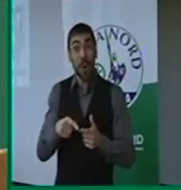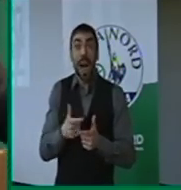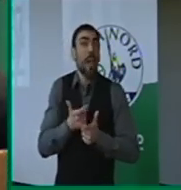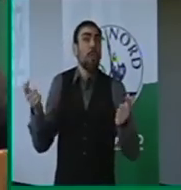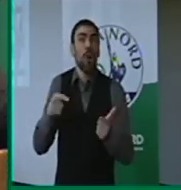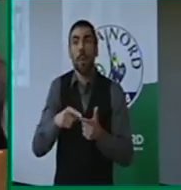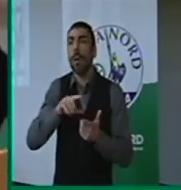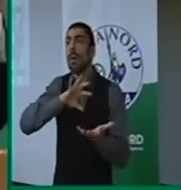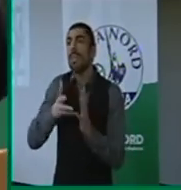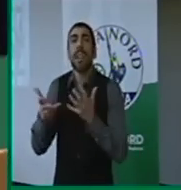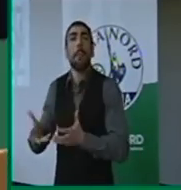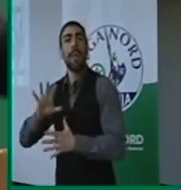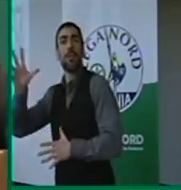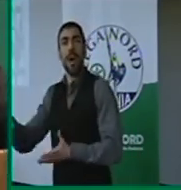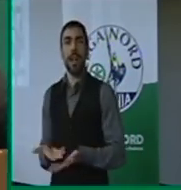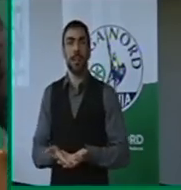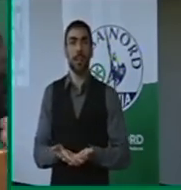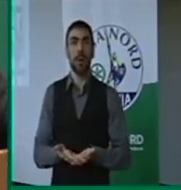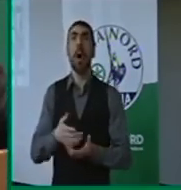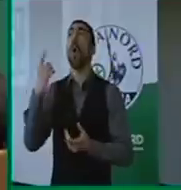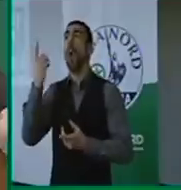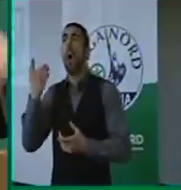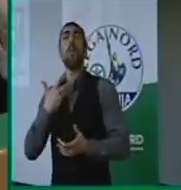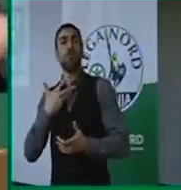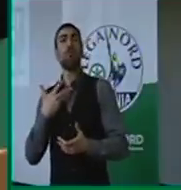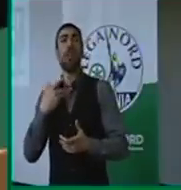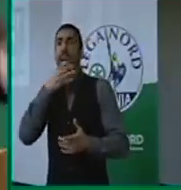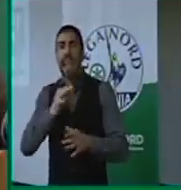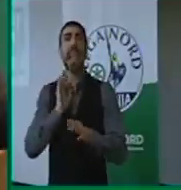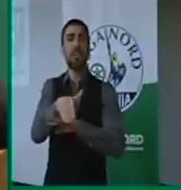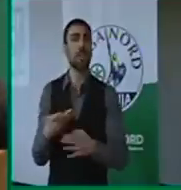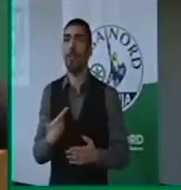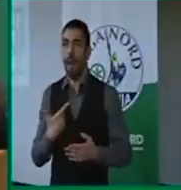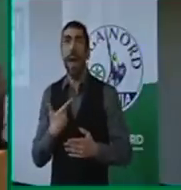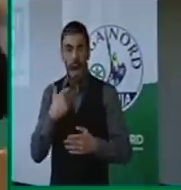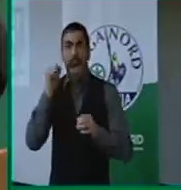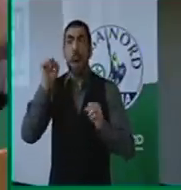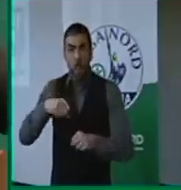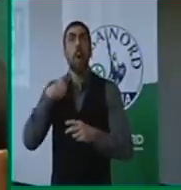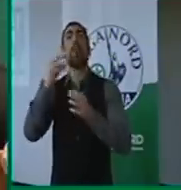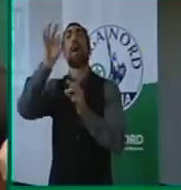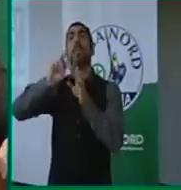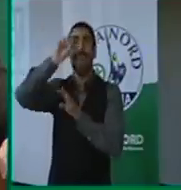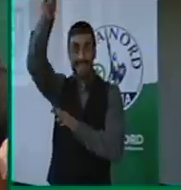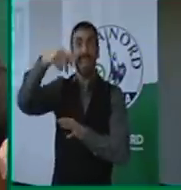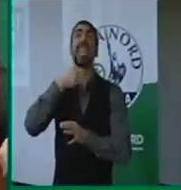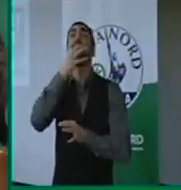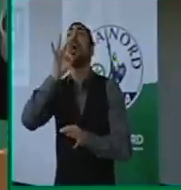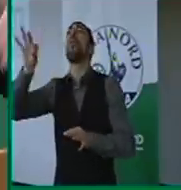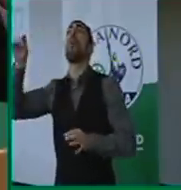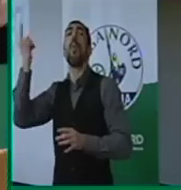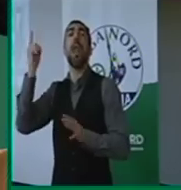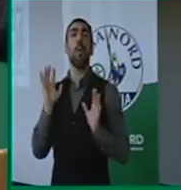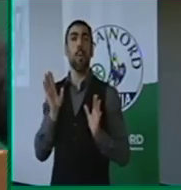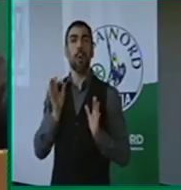forte è quella che pesa su tutti Eh ma qualcuno ce la fa ma benissimo ma qualcuno ce la fa anche a saltare 2 Met Ma non è che perché qualcuno ce la fa a saltare